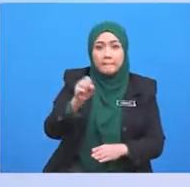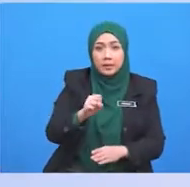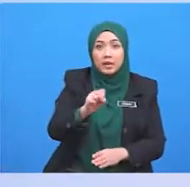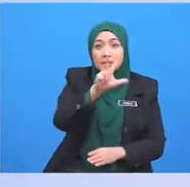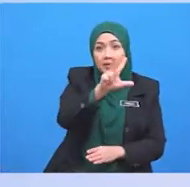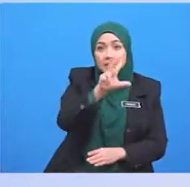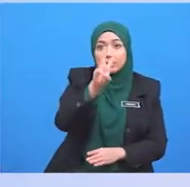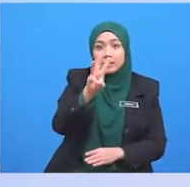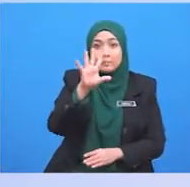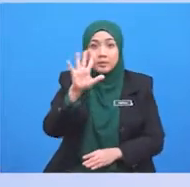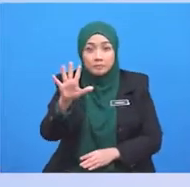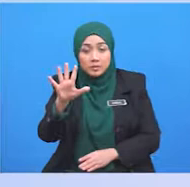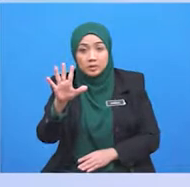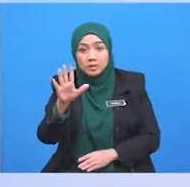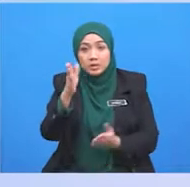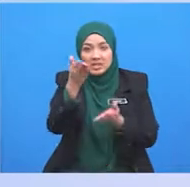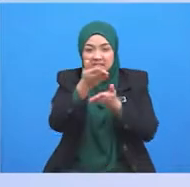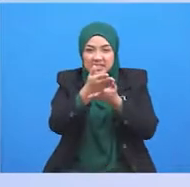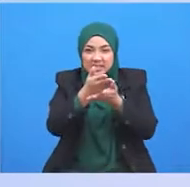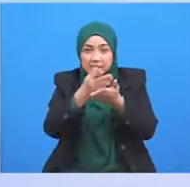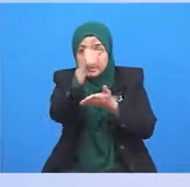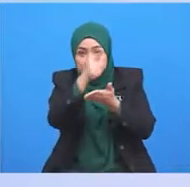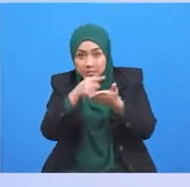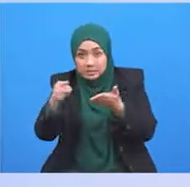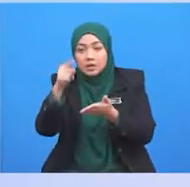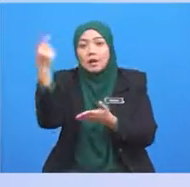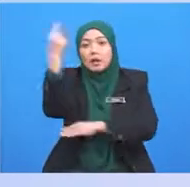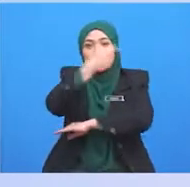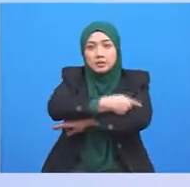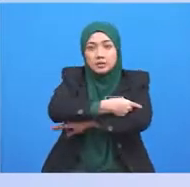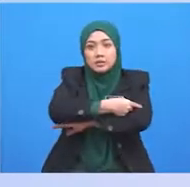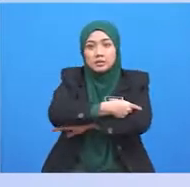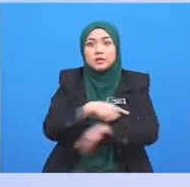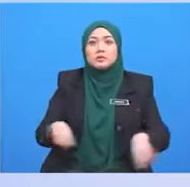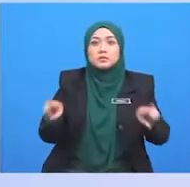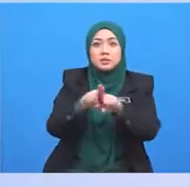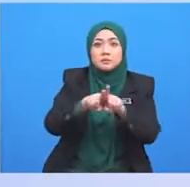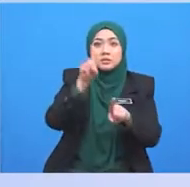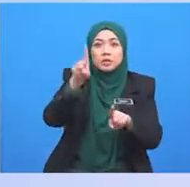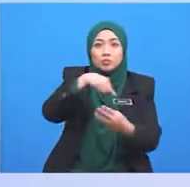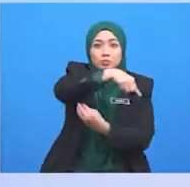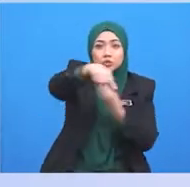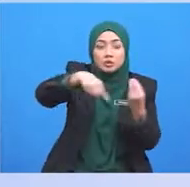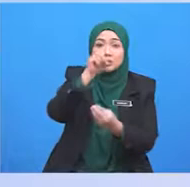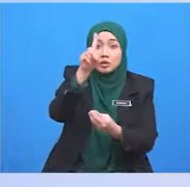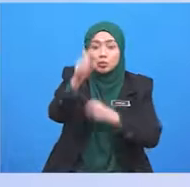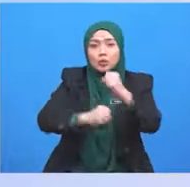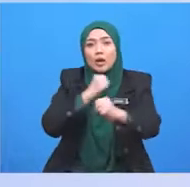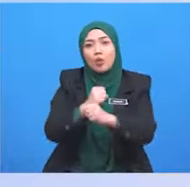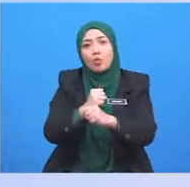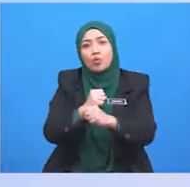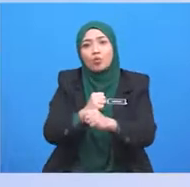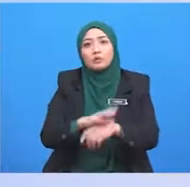suku hari bagi satu pusingan yang lengkap, iaitu 1 tahun. Dua, bumi beredar dari barat ke